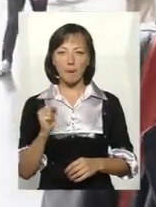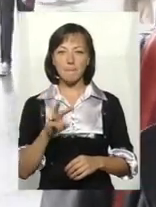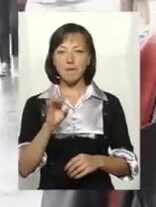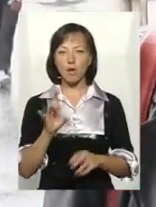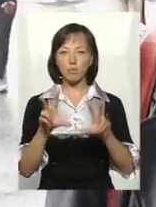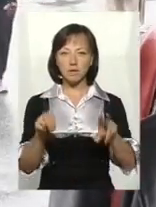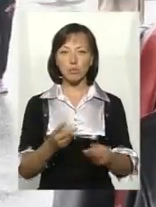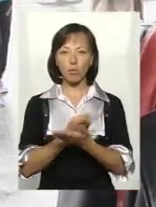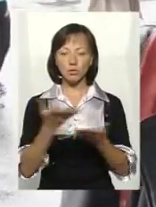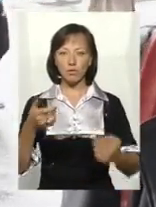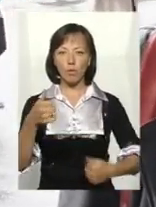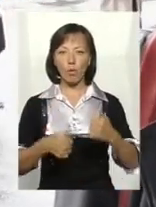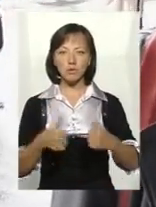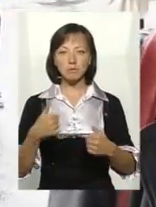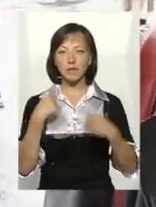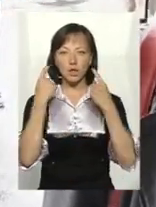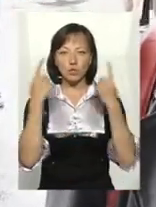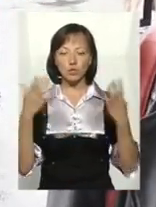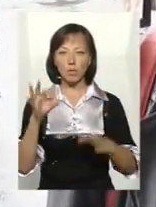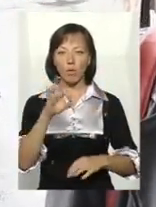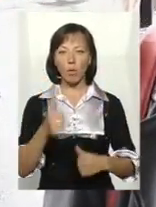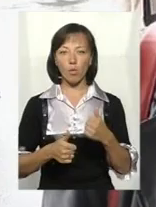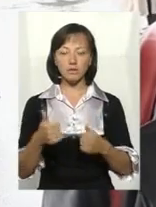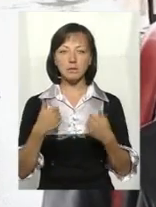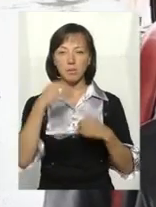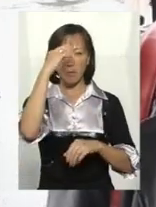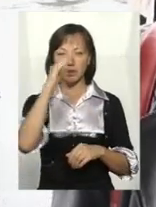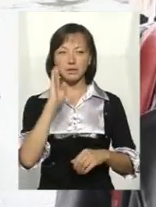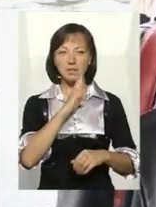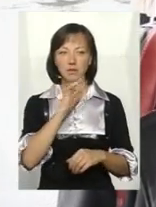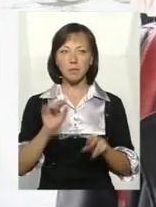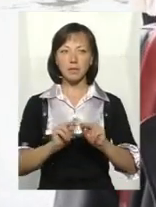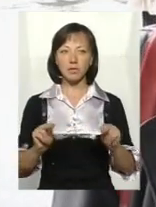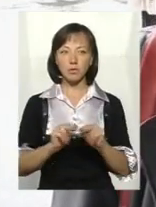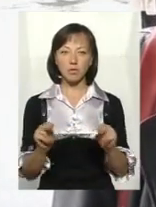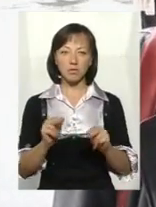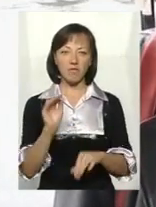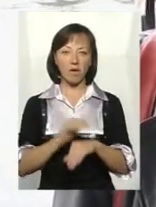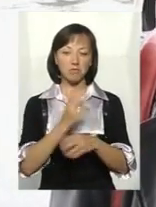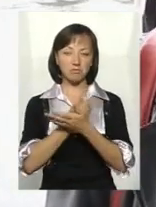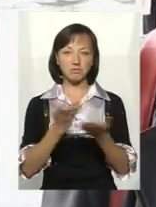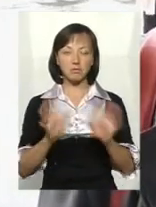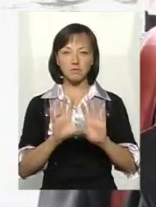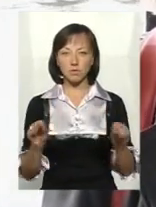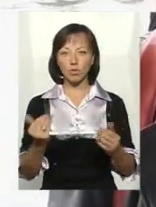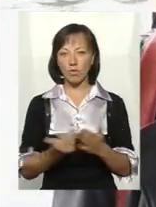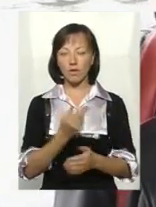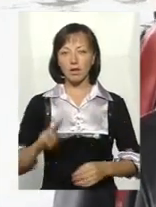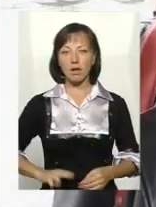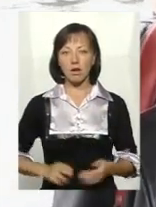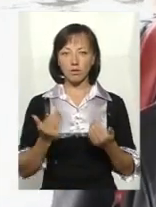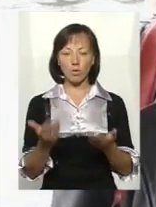На жаль, ні про який конкурс ми не чули. Нас і батьків, і педагогів поставили перед фактом, що ось новий